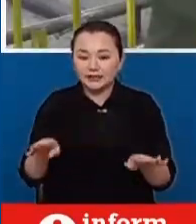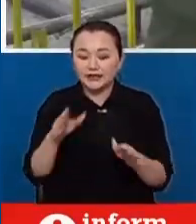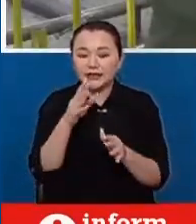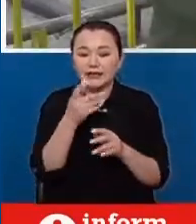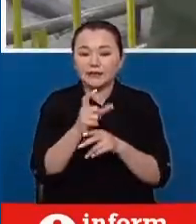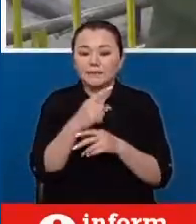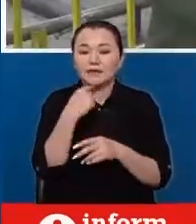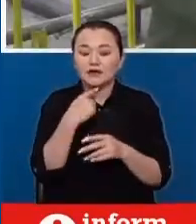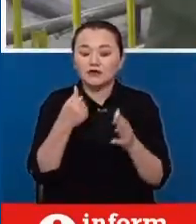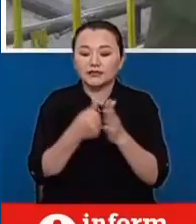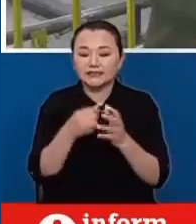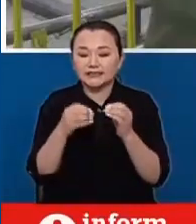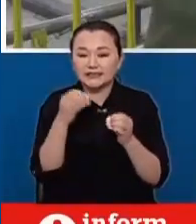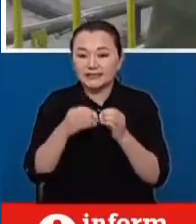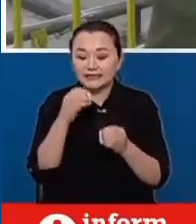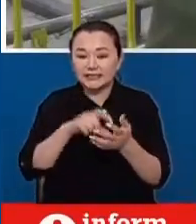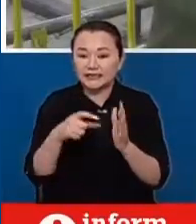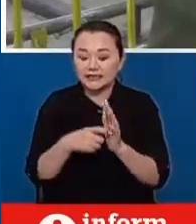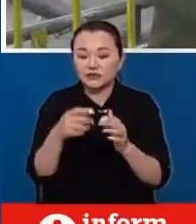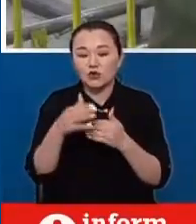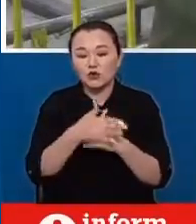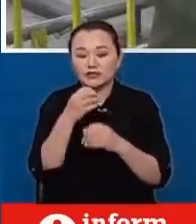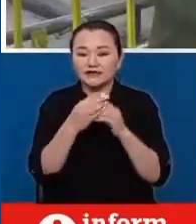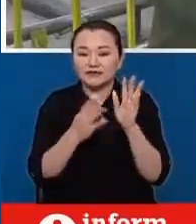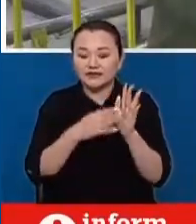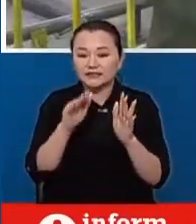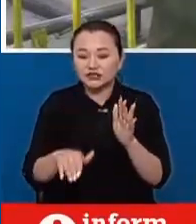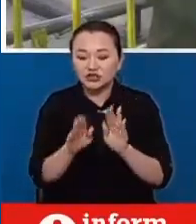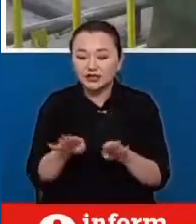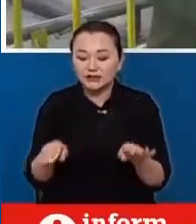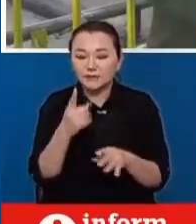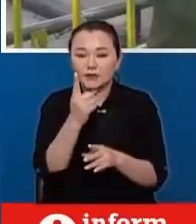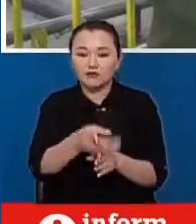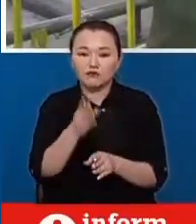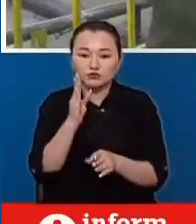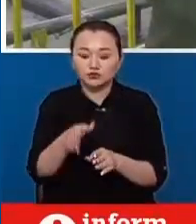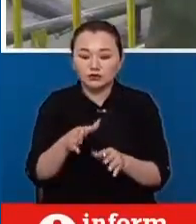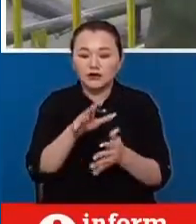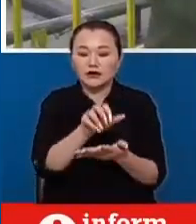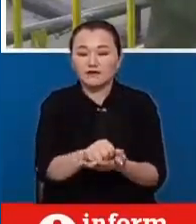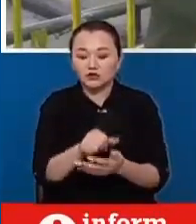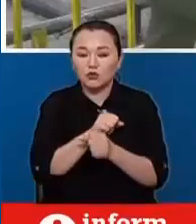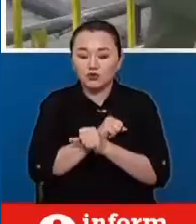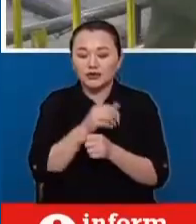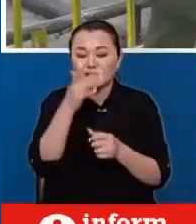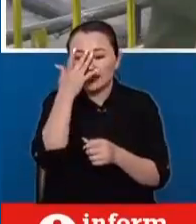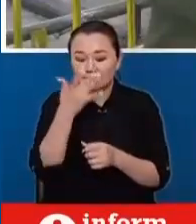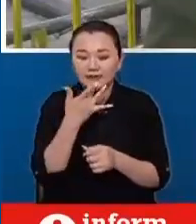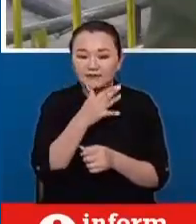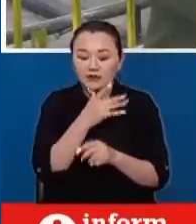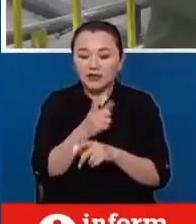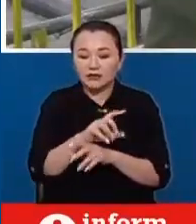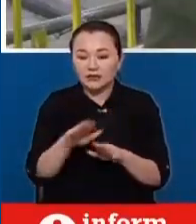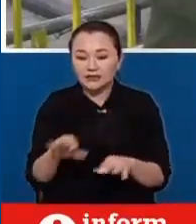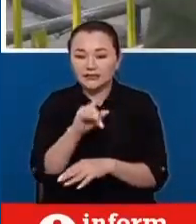с 1 по 10 классы. Из них около 19 тысяч учеников в первую очередь будут охвачены отдыхом в летний период. Это дети